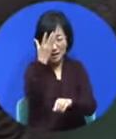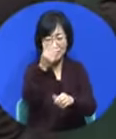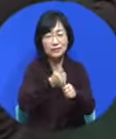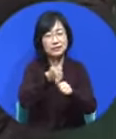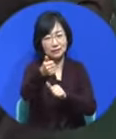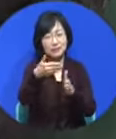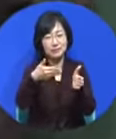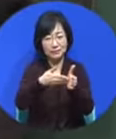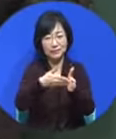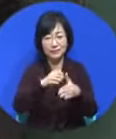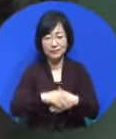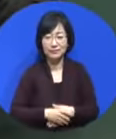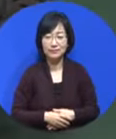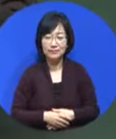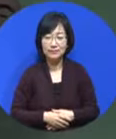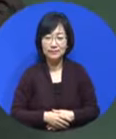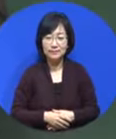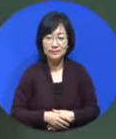교가